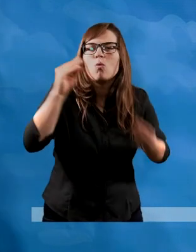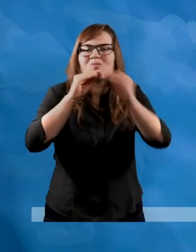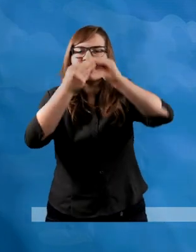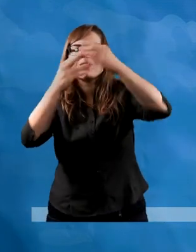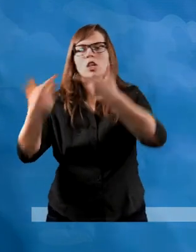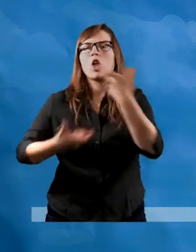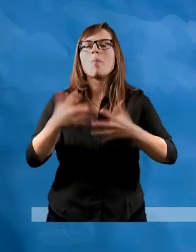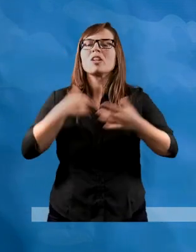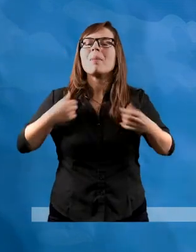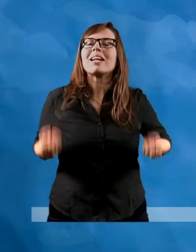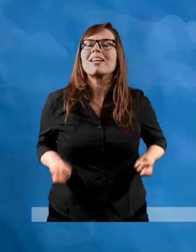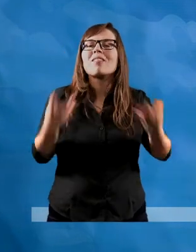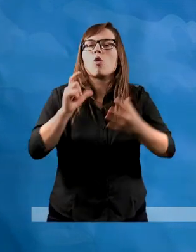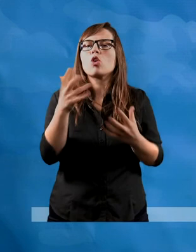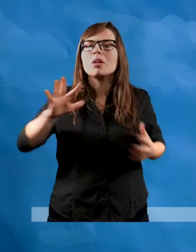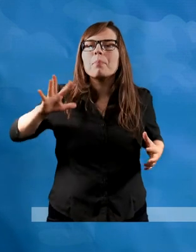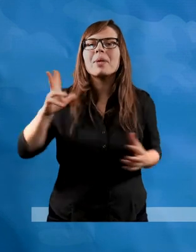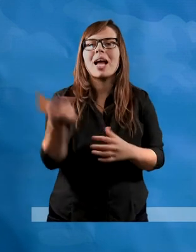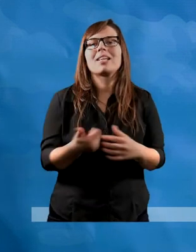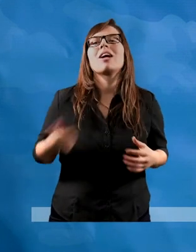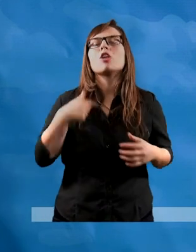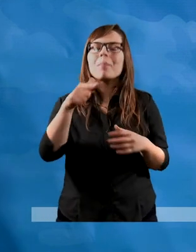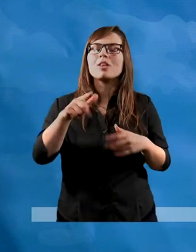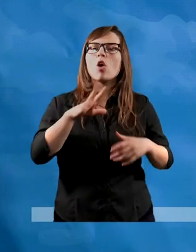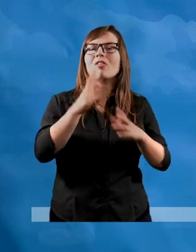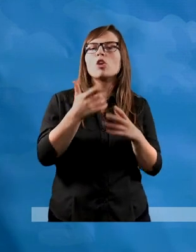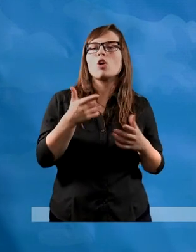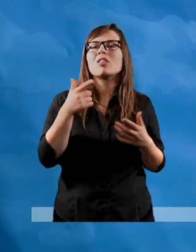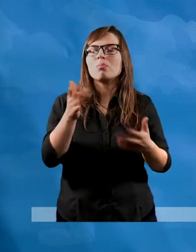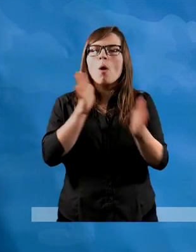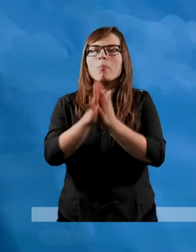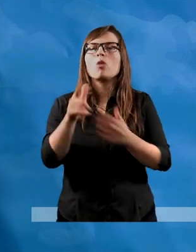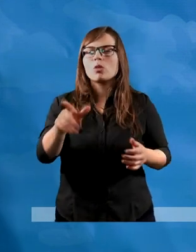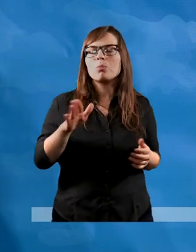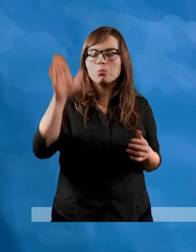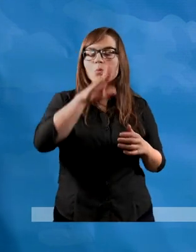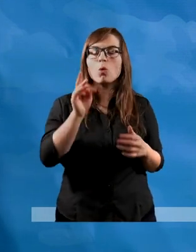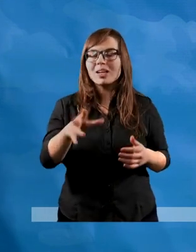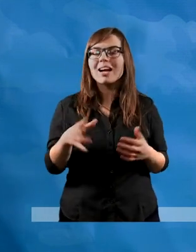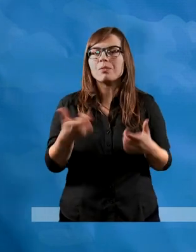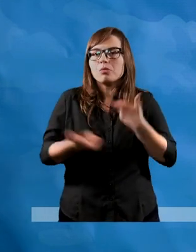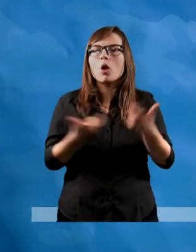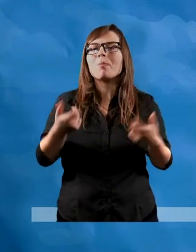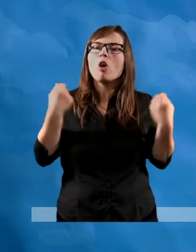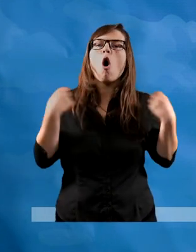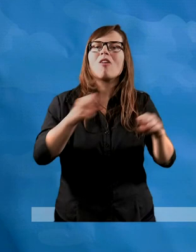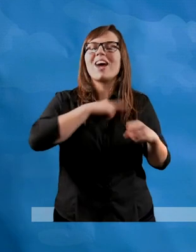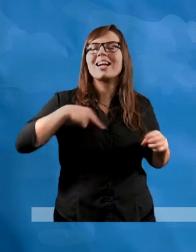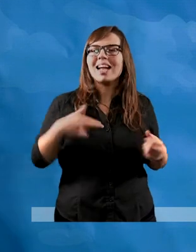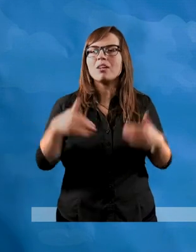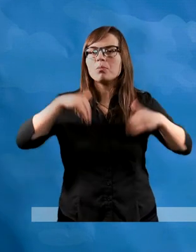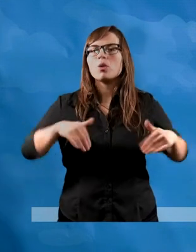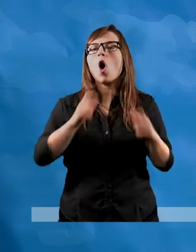twórczej, chęci stworzenia czegoś pięknego. I myślę, że tego też po prostu Bóg oczekuje od nas, że jeżeli obdarzył właśnie to, co